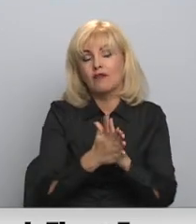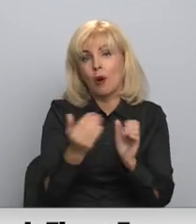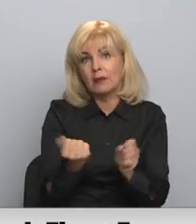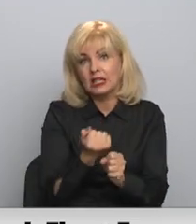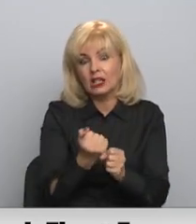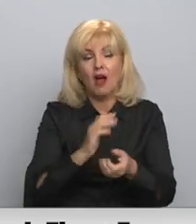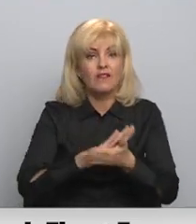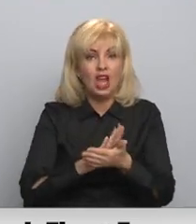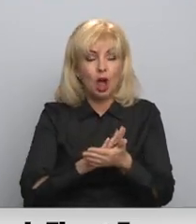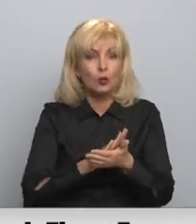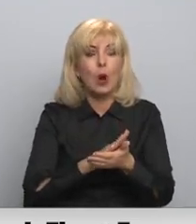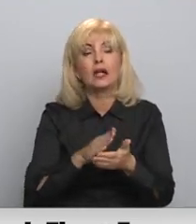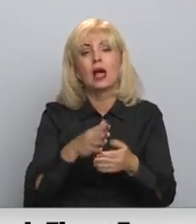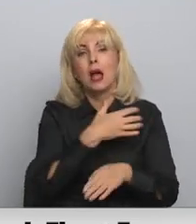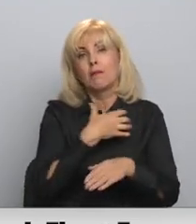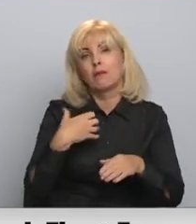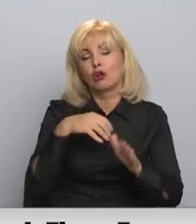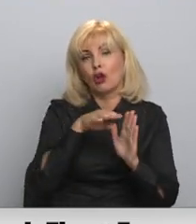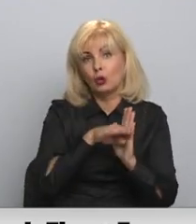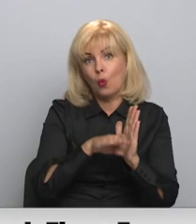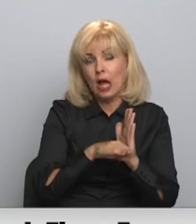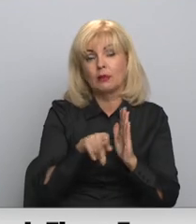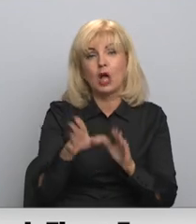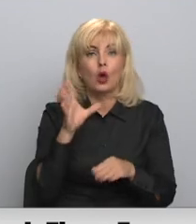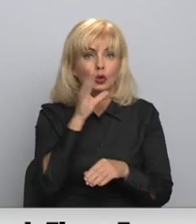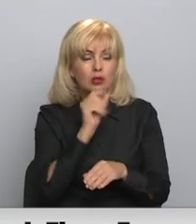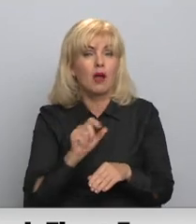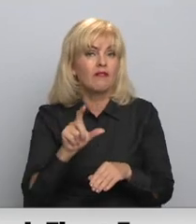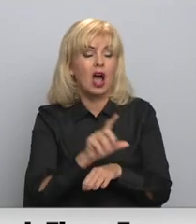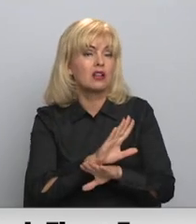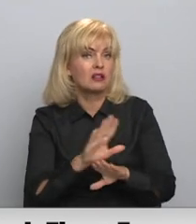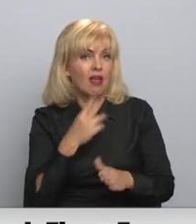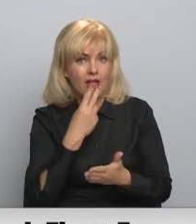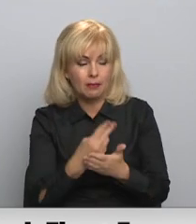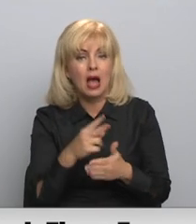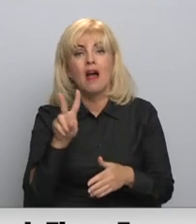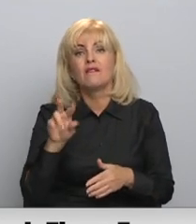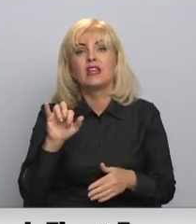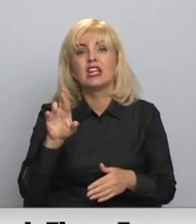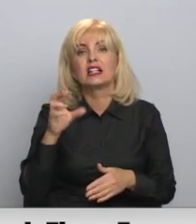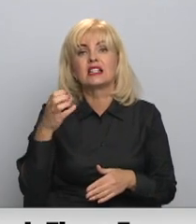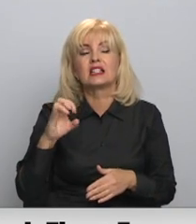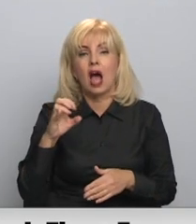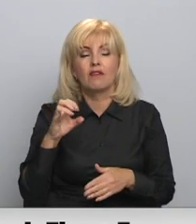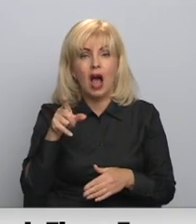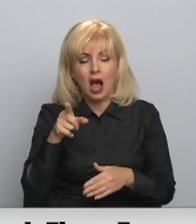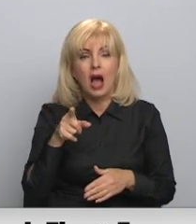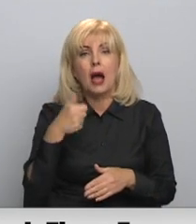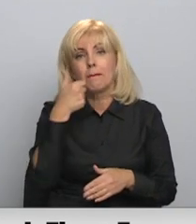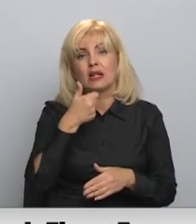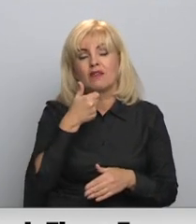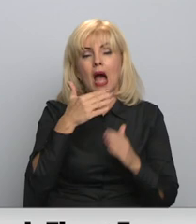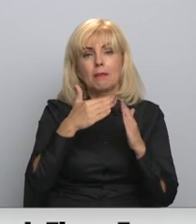izstrādātie vienoties saistošie pašvaldības noteikumi šādu iespēju vairs neparedz. Virtsavas pagastā uzrunātie privātmāju īpašnieki teica,